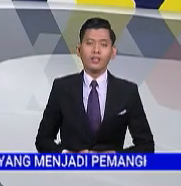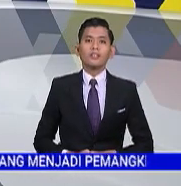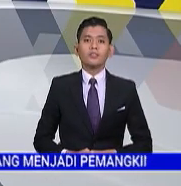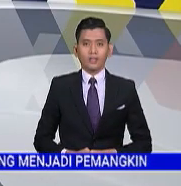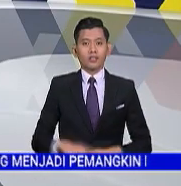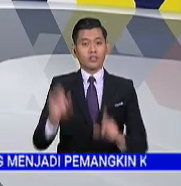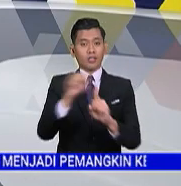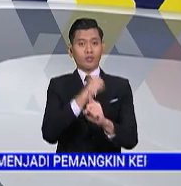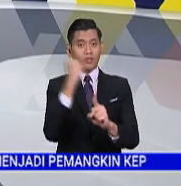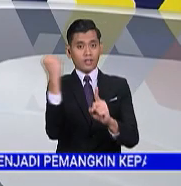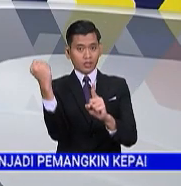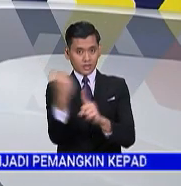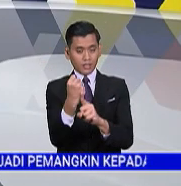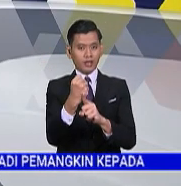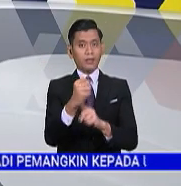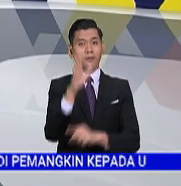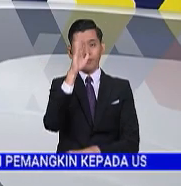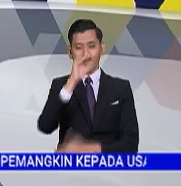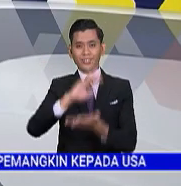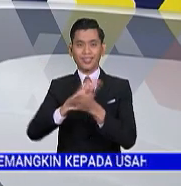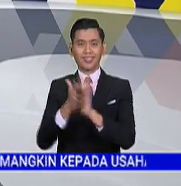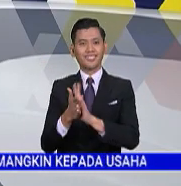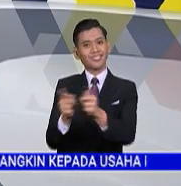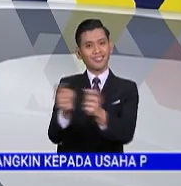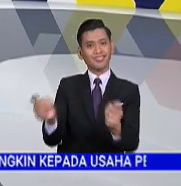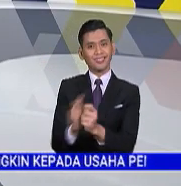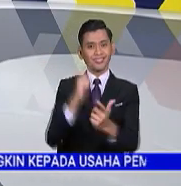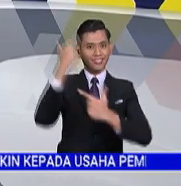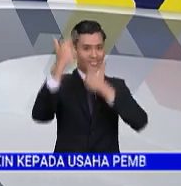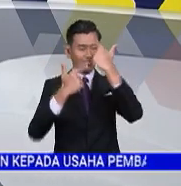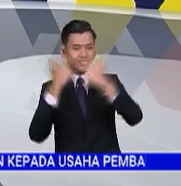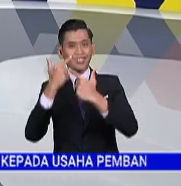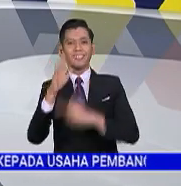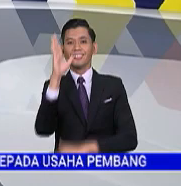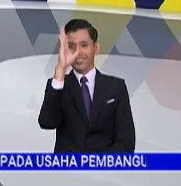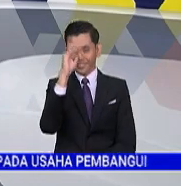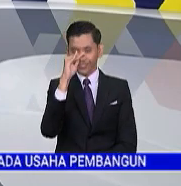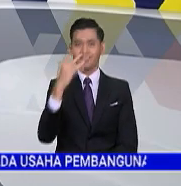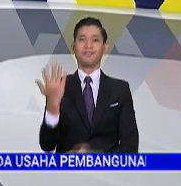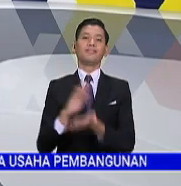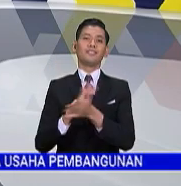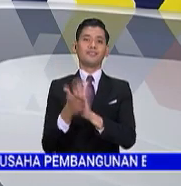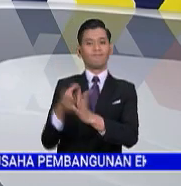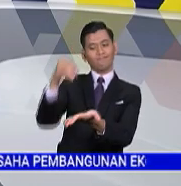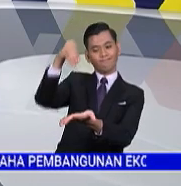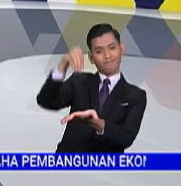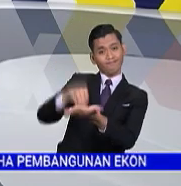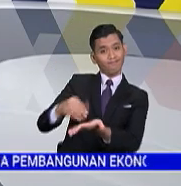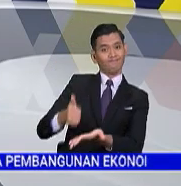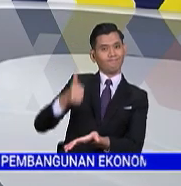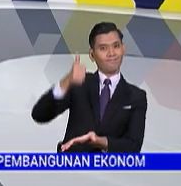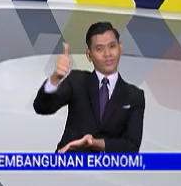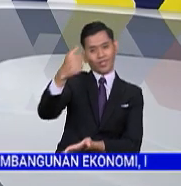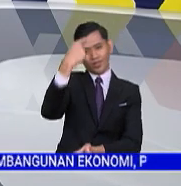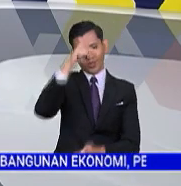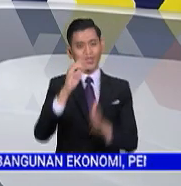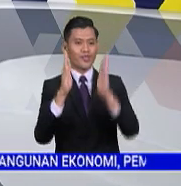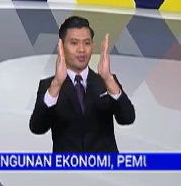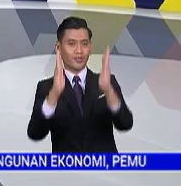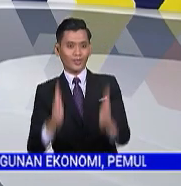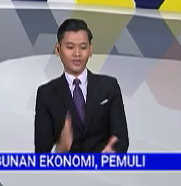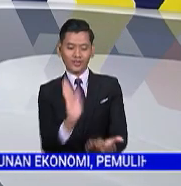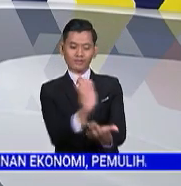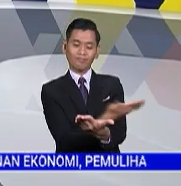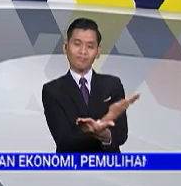Status Melaka sebagai salah sebuah destinasi pelancongan menjadikan negeri ini lokasi paling lumayan buat golongan pemuzik jalanan